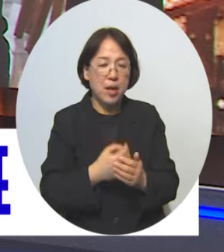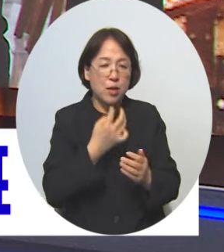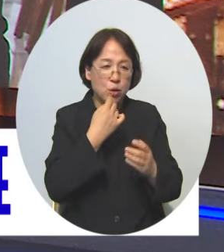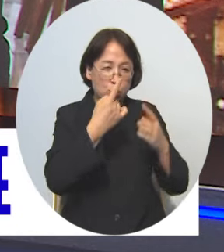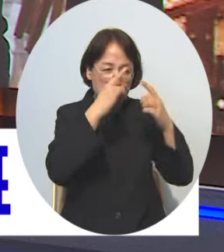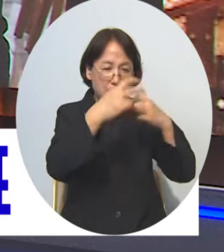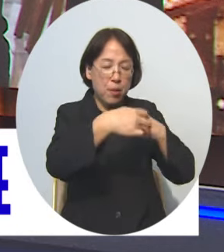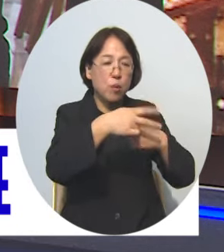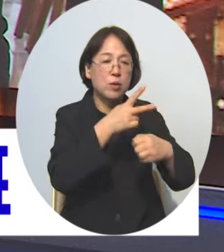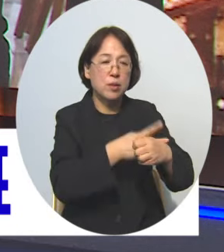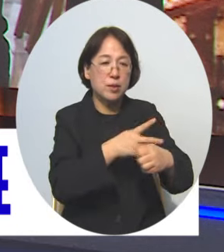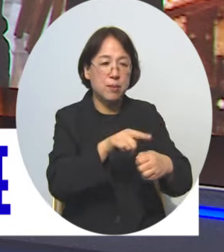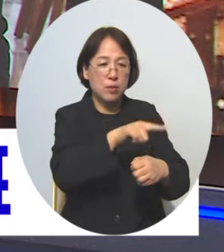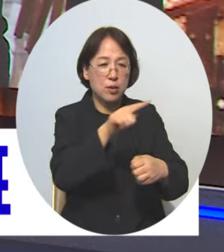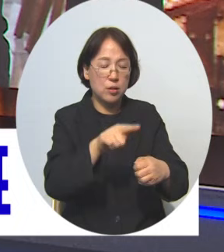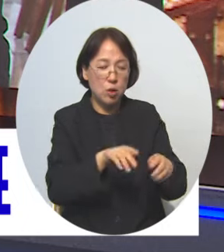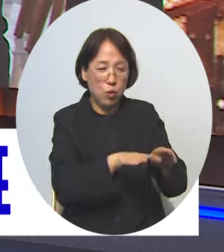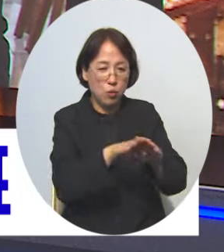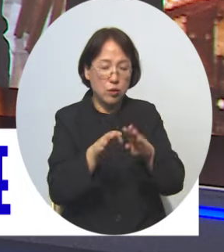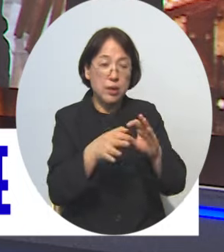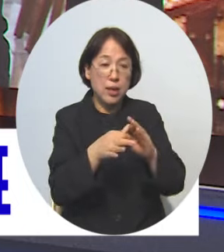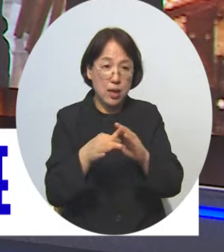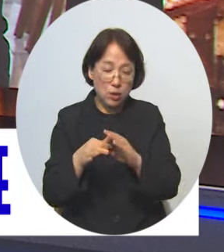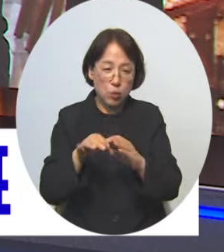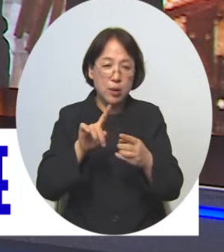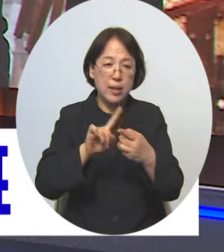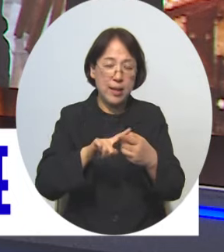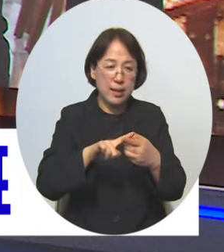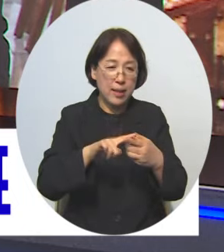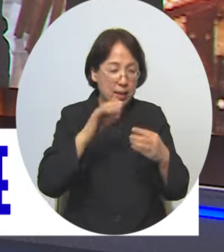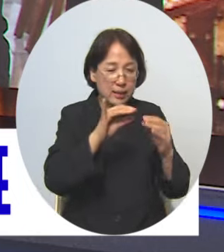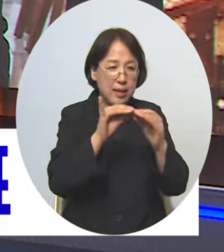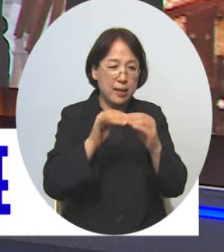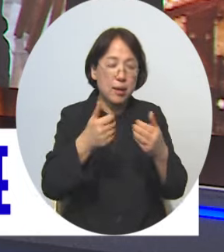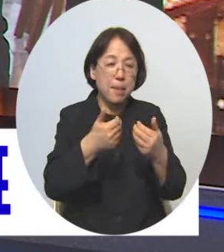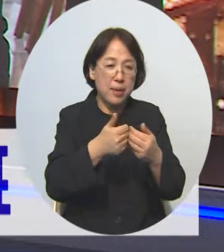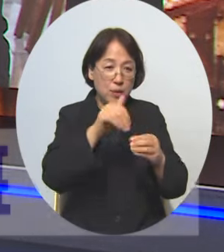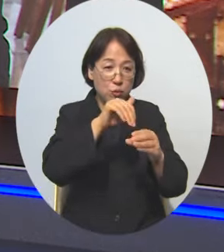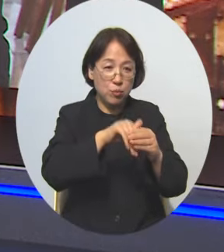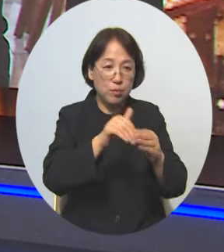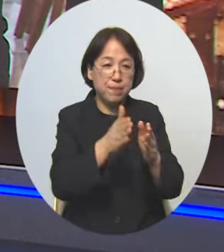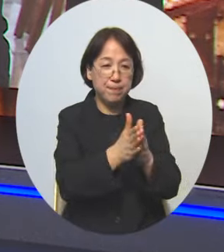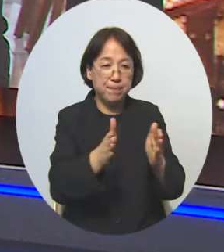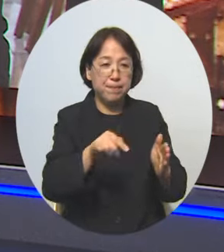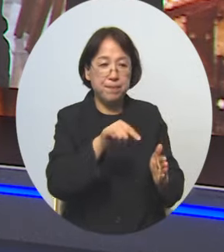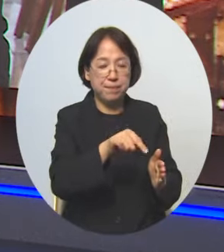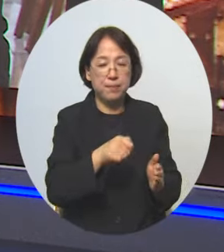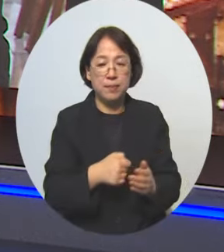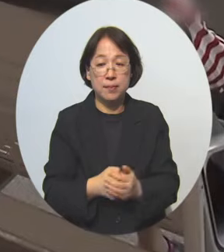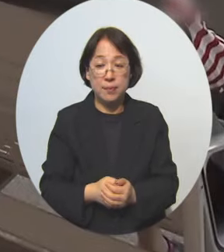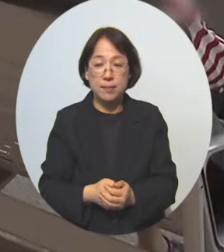서울대병원 교수들은 휴진 지속 여부에 대한 투표에 들어갔습니다. 김경호 기자입니다.